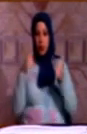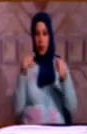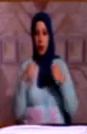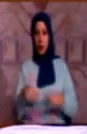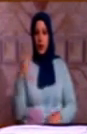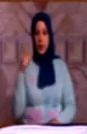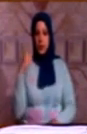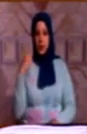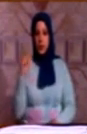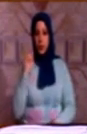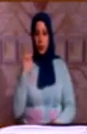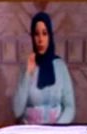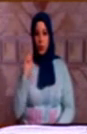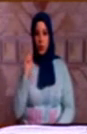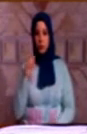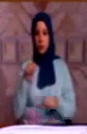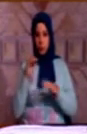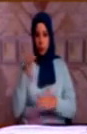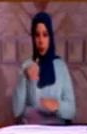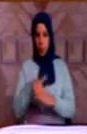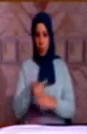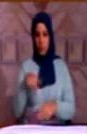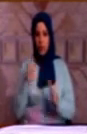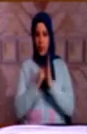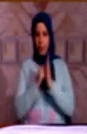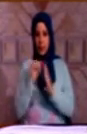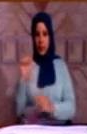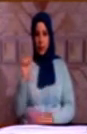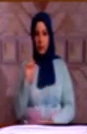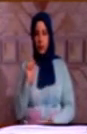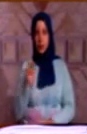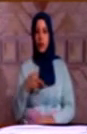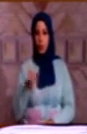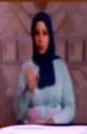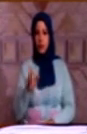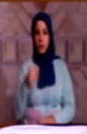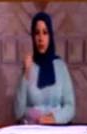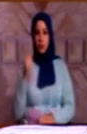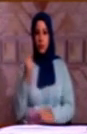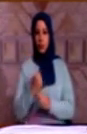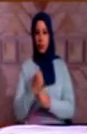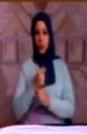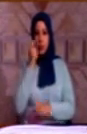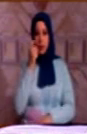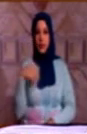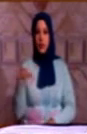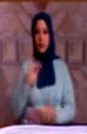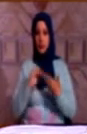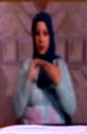اون لاين فنلاقي الكل لا على حسب الحاجه في موظفين لازم يروحوا في موظفين ممكن شغلهم